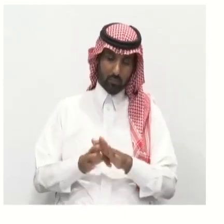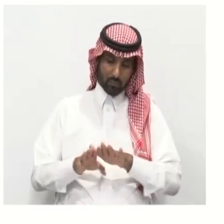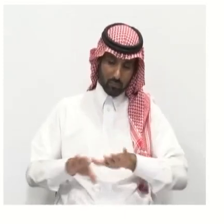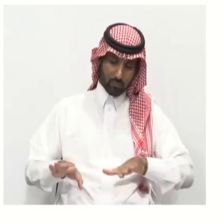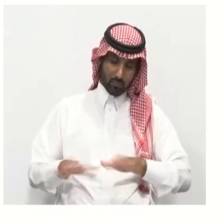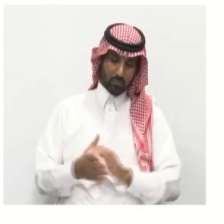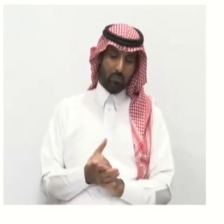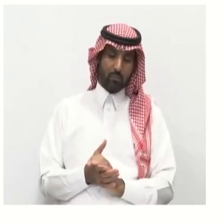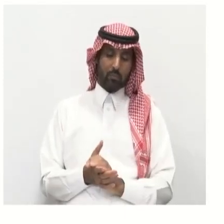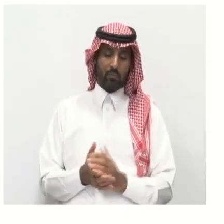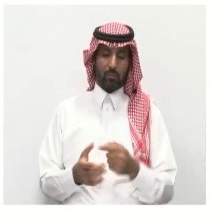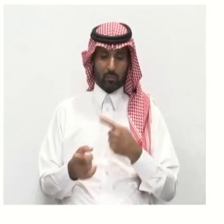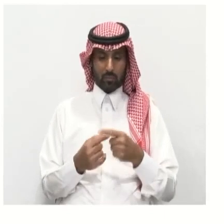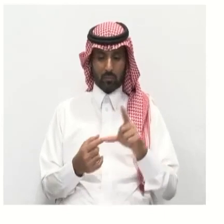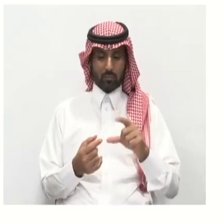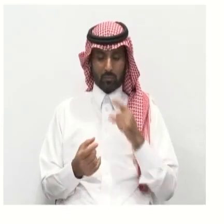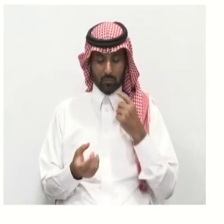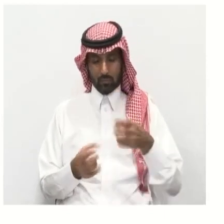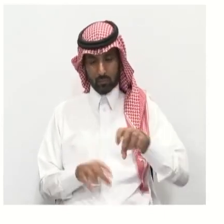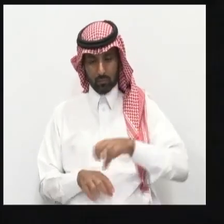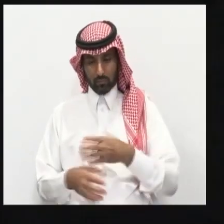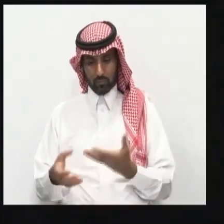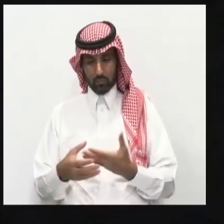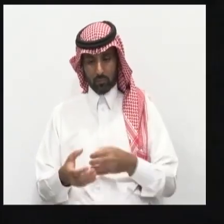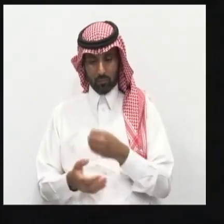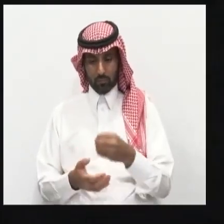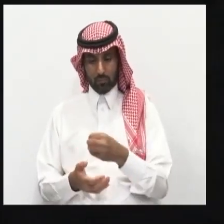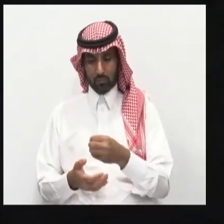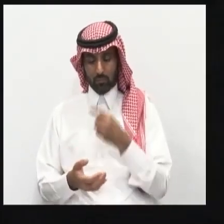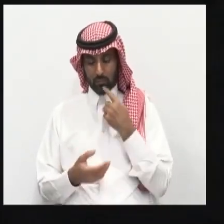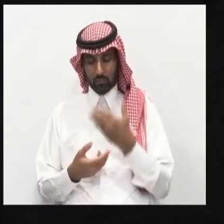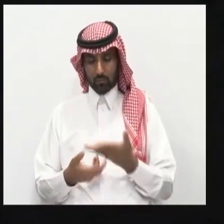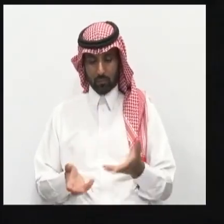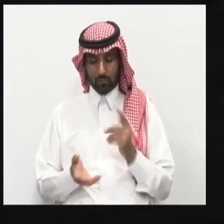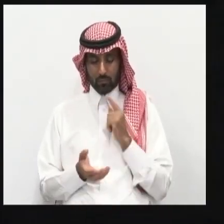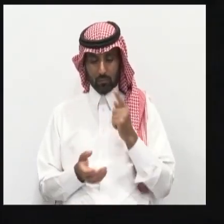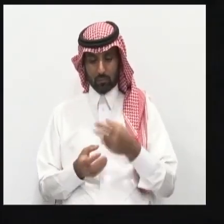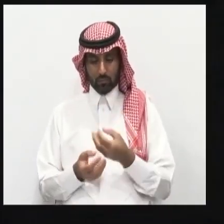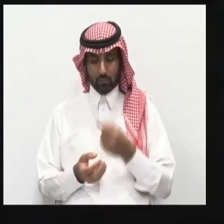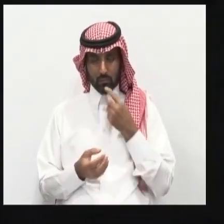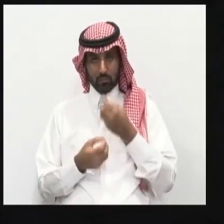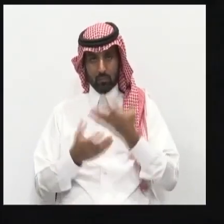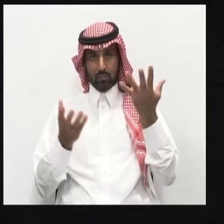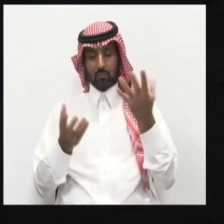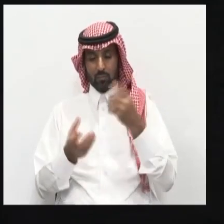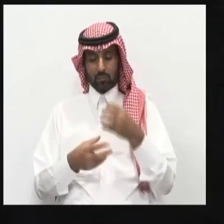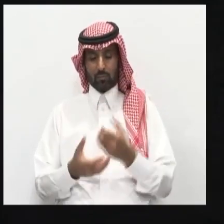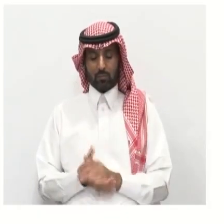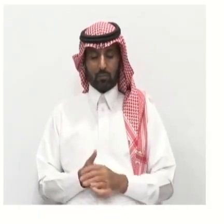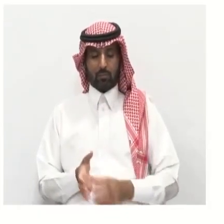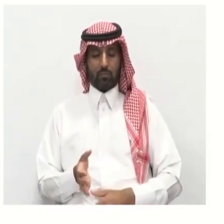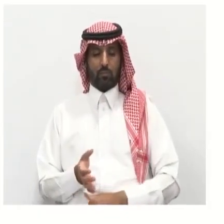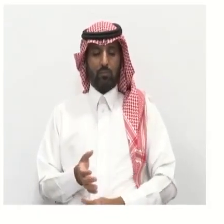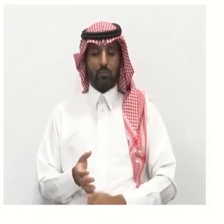كانت الخلاصه لجميع انواع التفاعلات في المحاليل المائيه سواء كان راسب او غاز او ماء